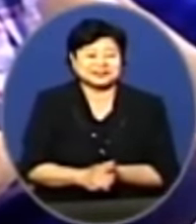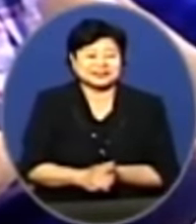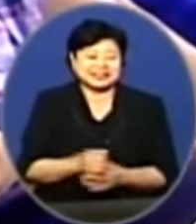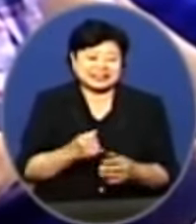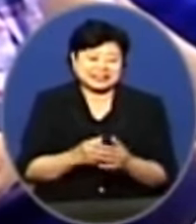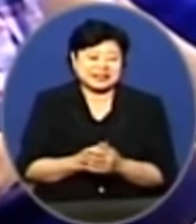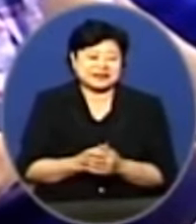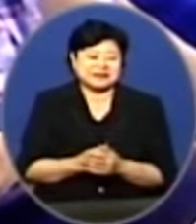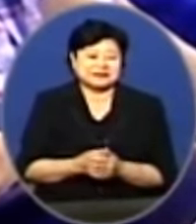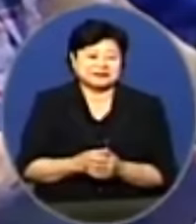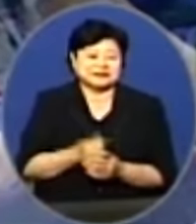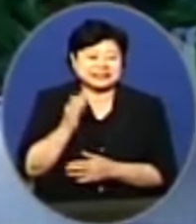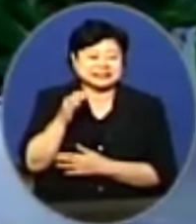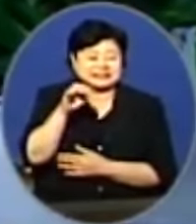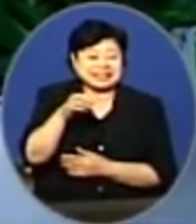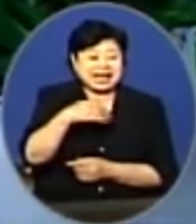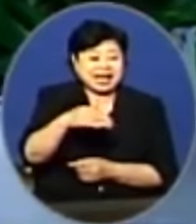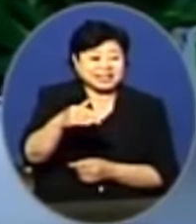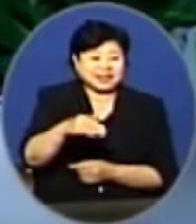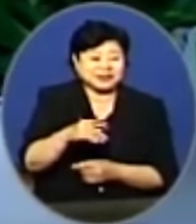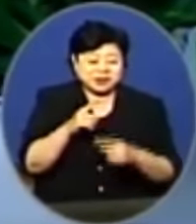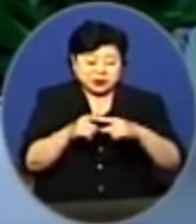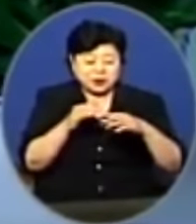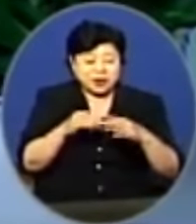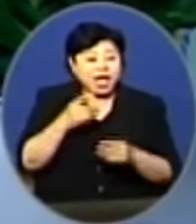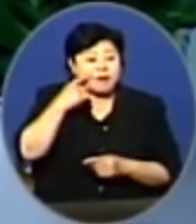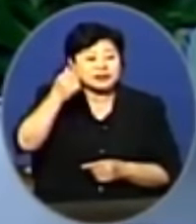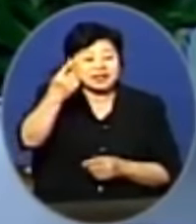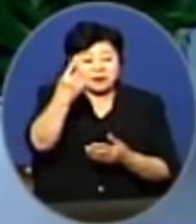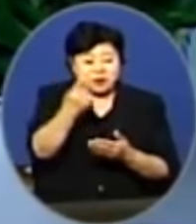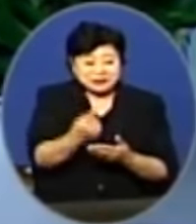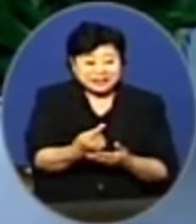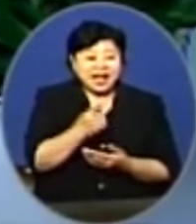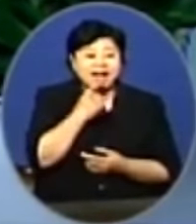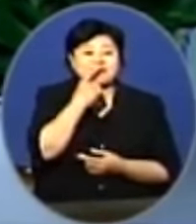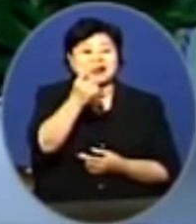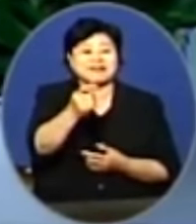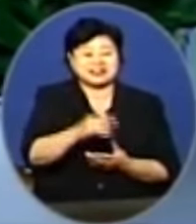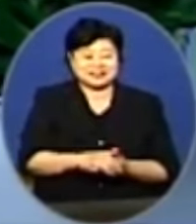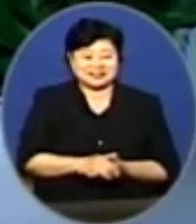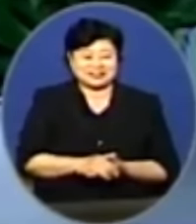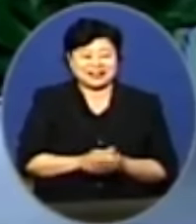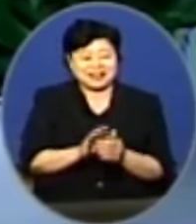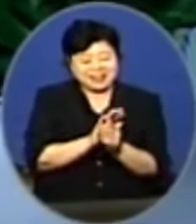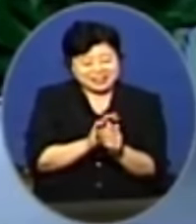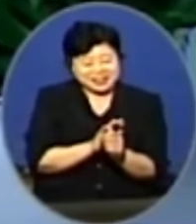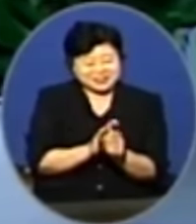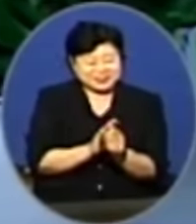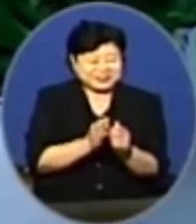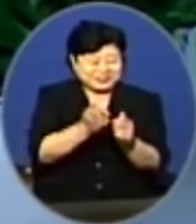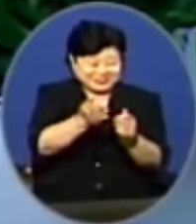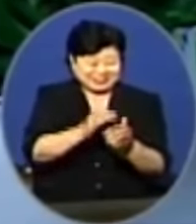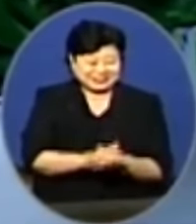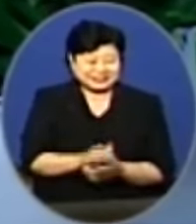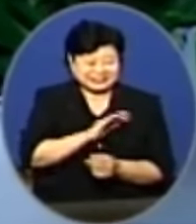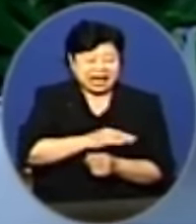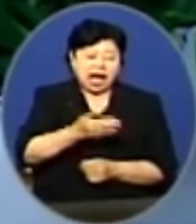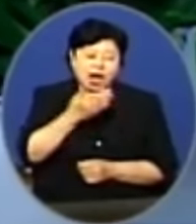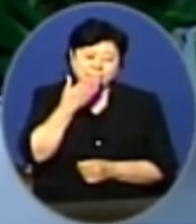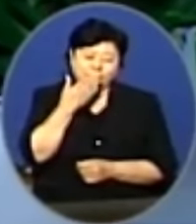그래서 내가 그 시에 내려가니까 우리 교회 목사님이 오셨다고 대접을 융숭하게 해주어서 잘